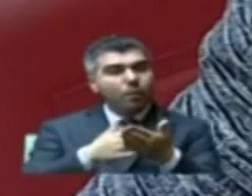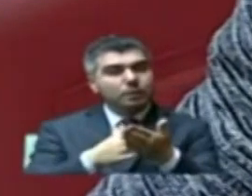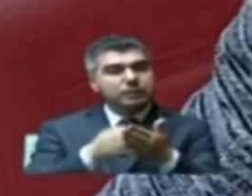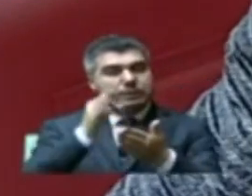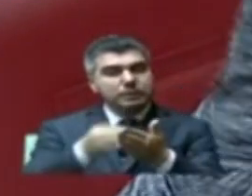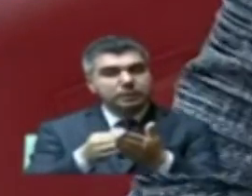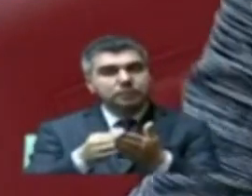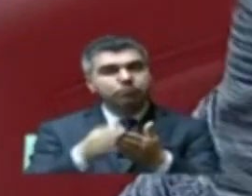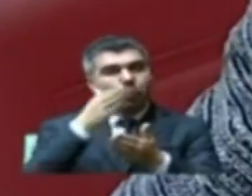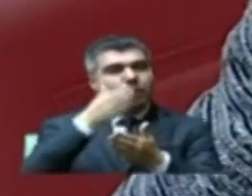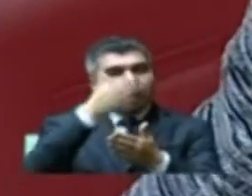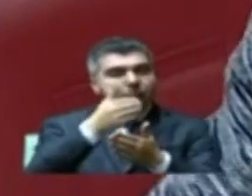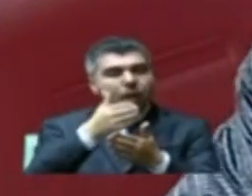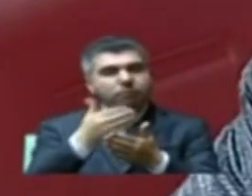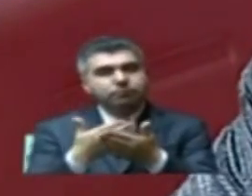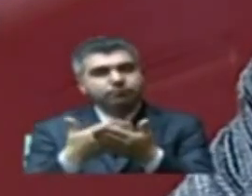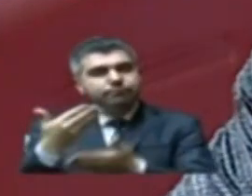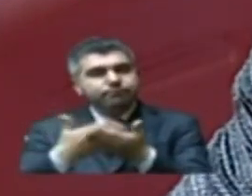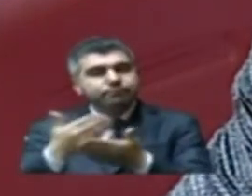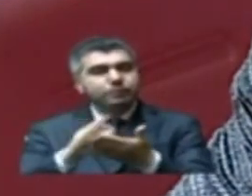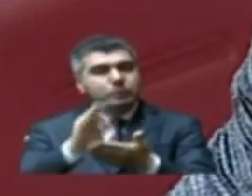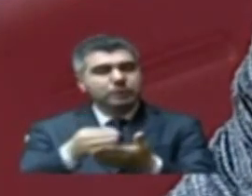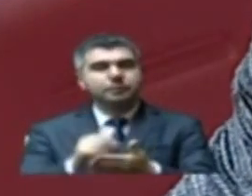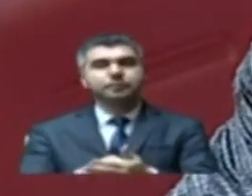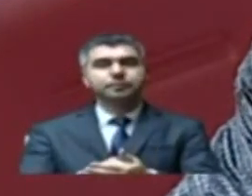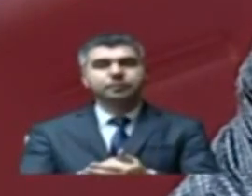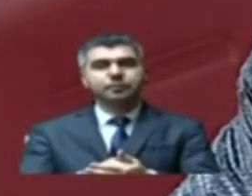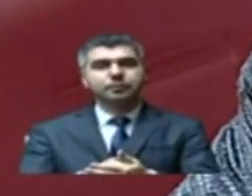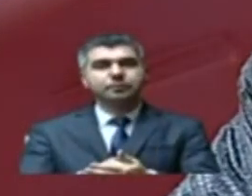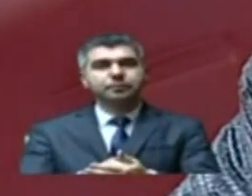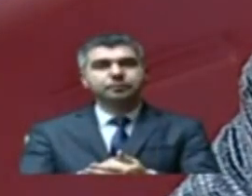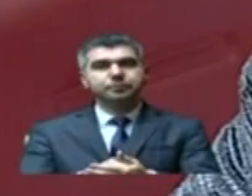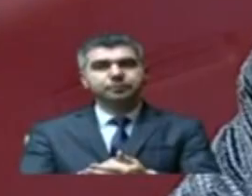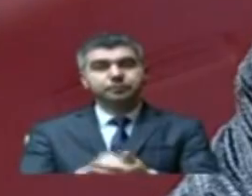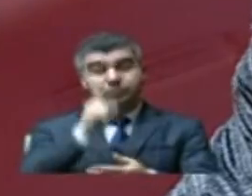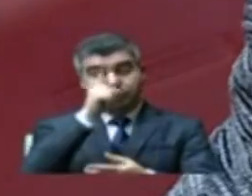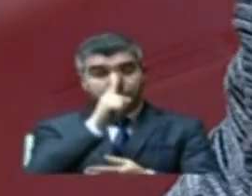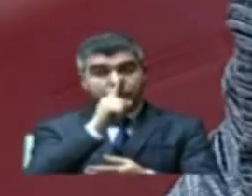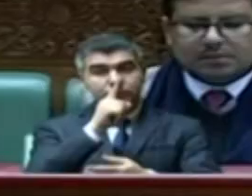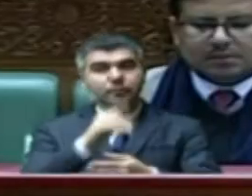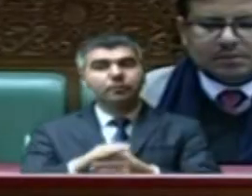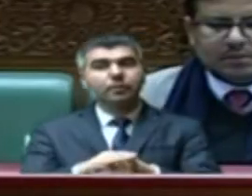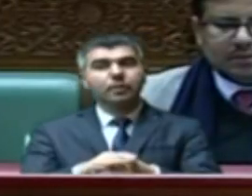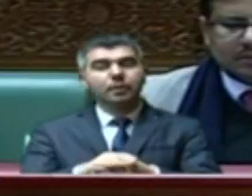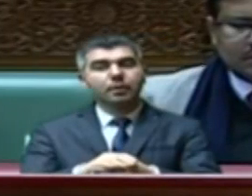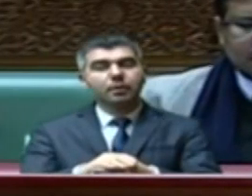المستوى الأفقي وكذلك على المستوى الترابي. وفي هذا الإطار لابد